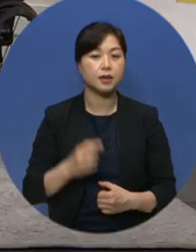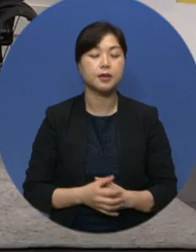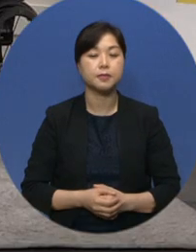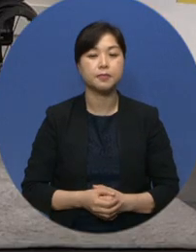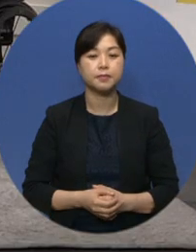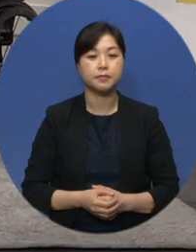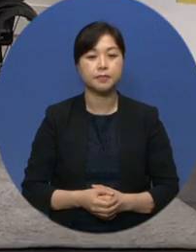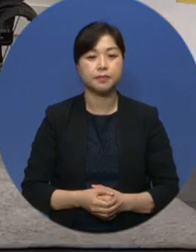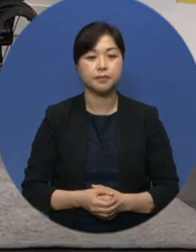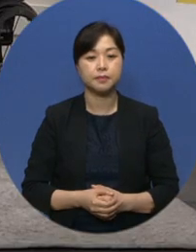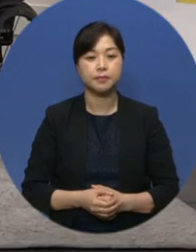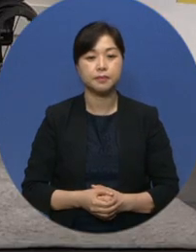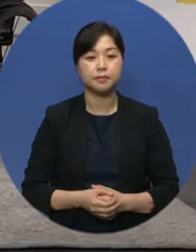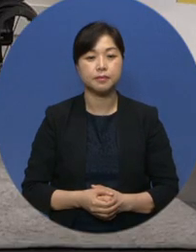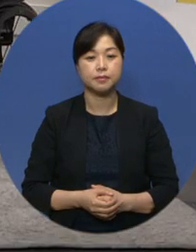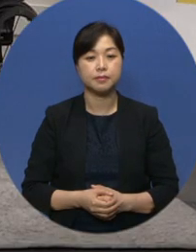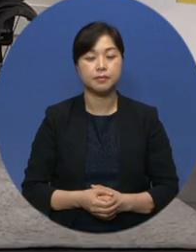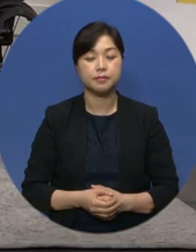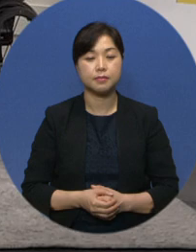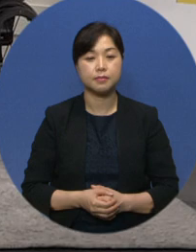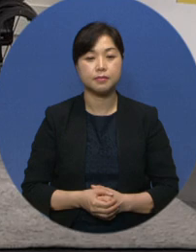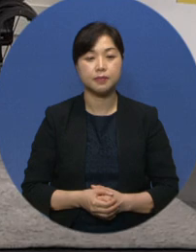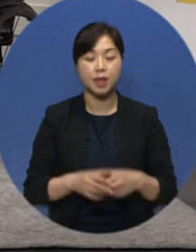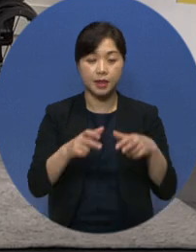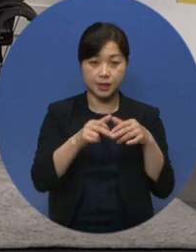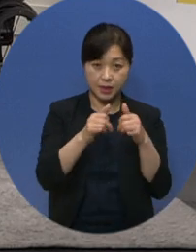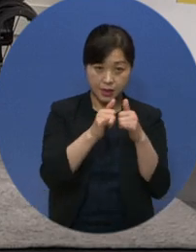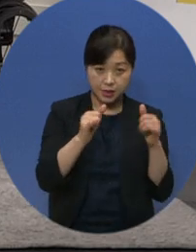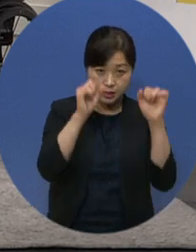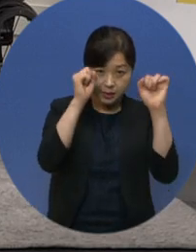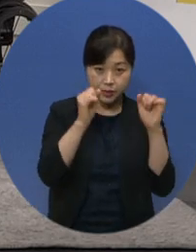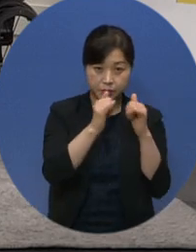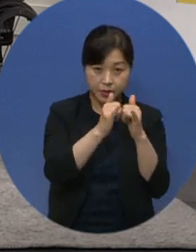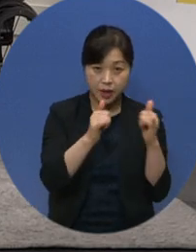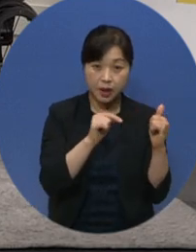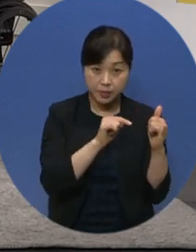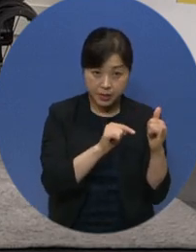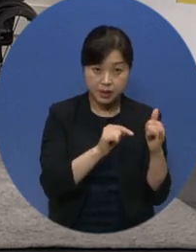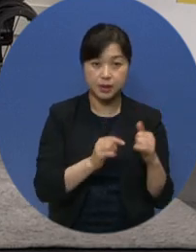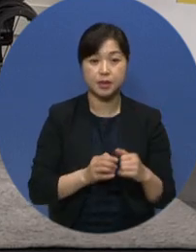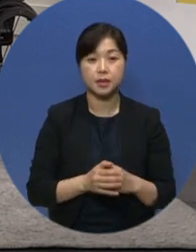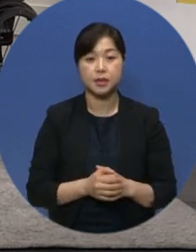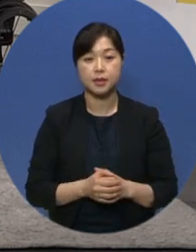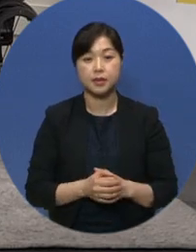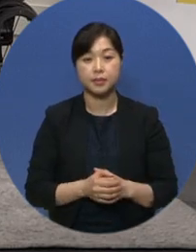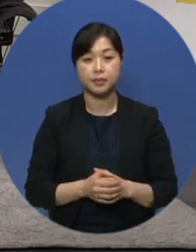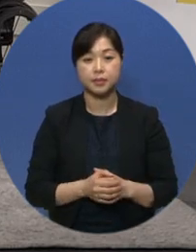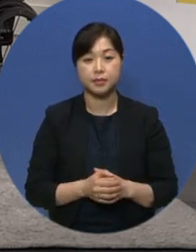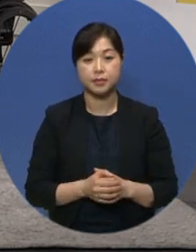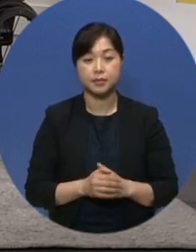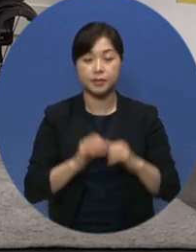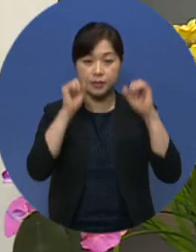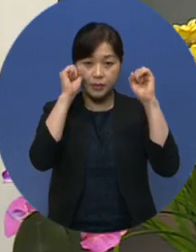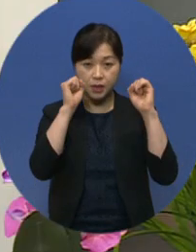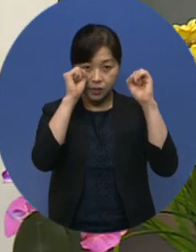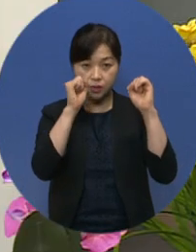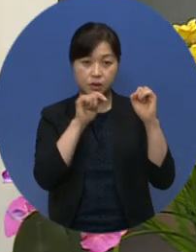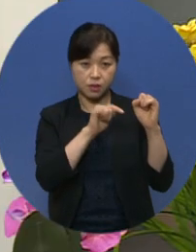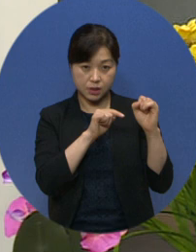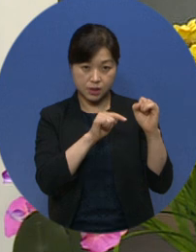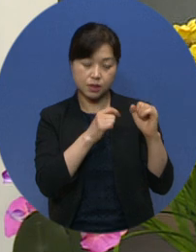에 장애인체육 인들이 물론 채우기 주목적으로 당분간은